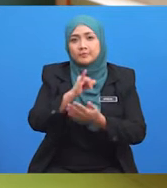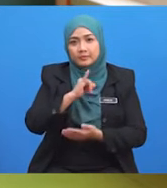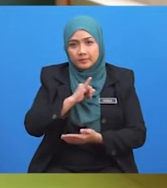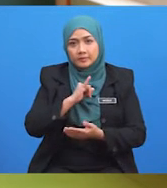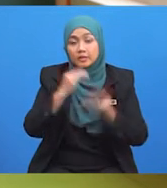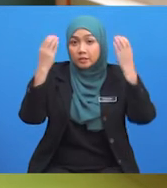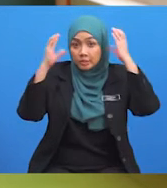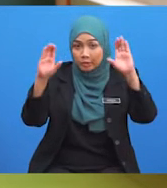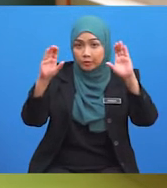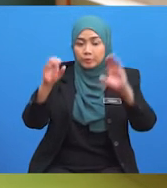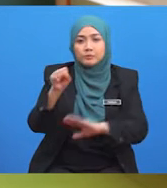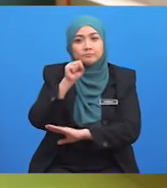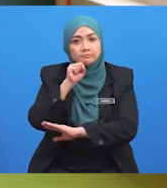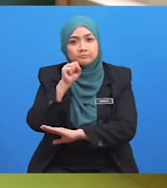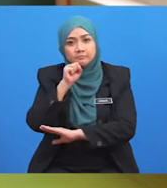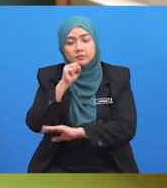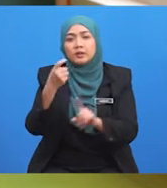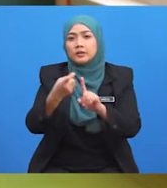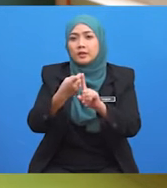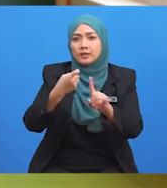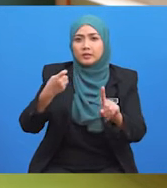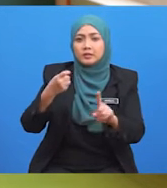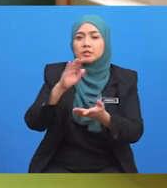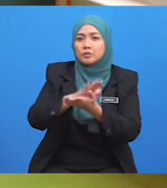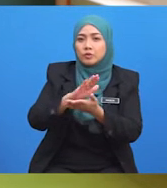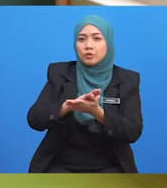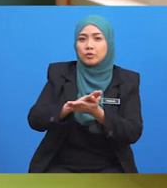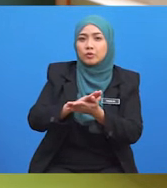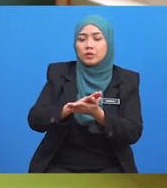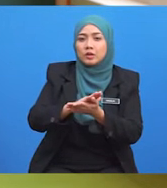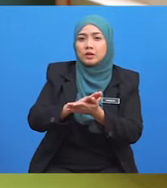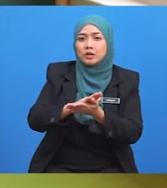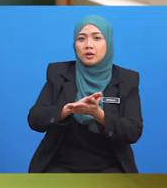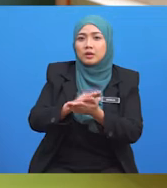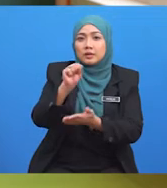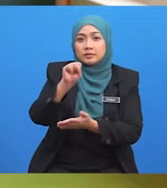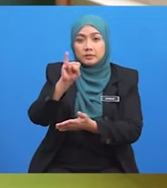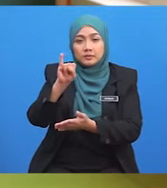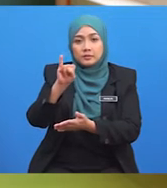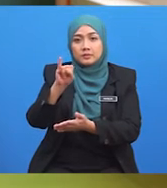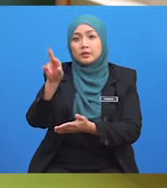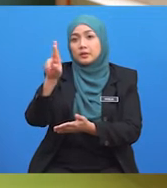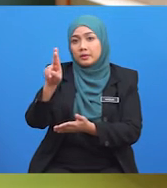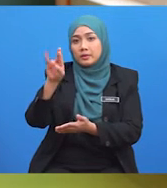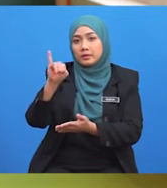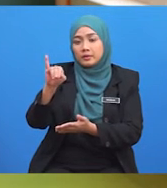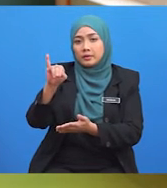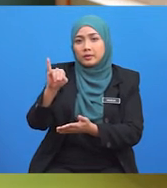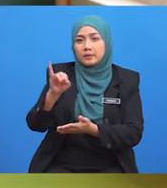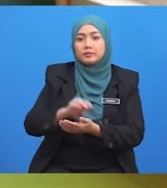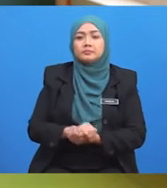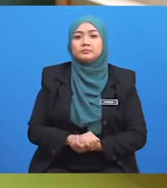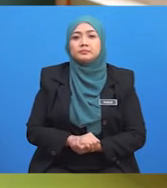Cikgu Siva Sanggari Ramalingam dari SK Seri Bintang Utara. Jom kita belajar pendidikan